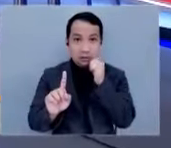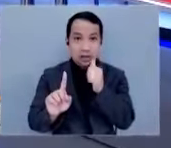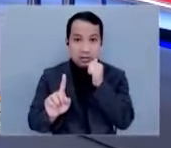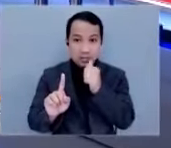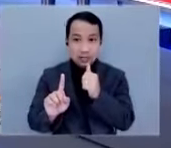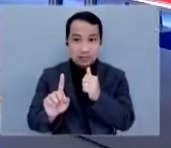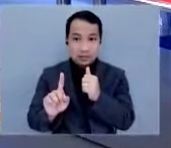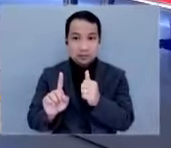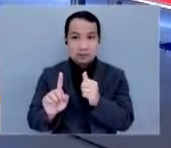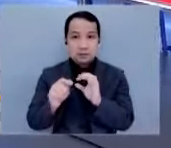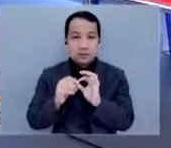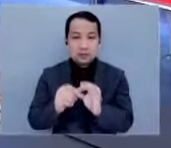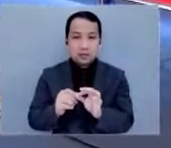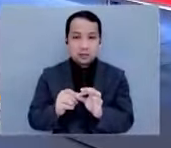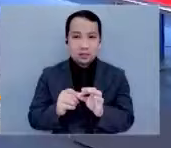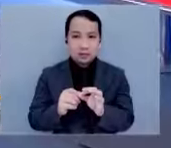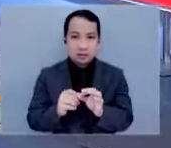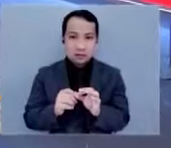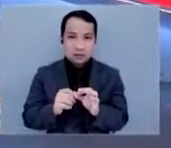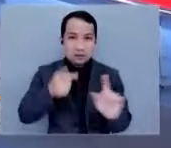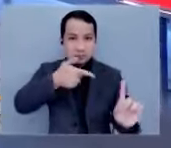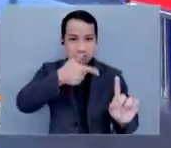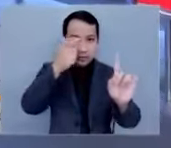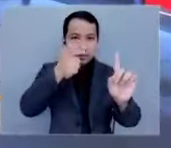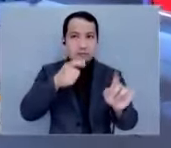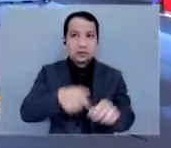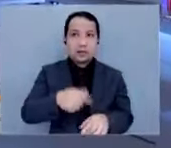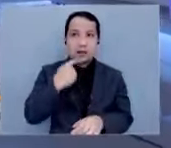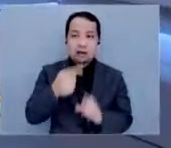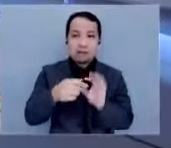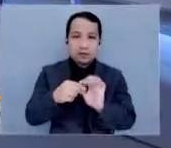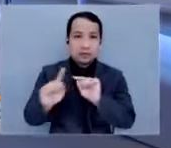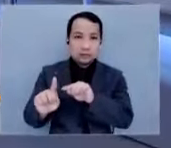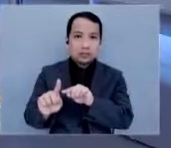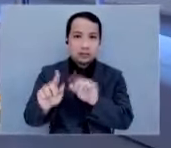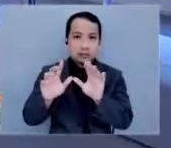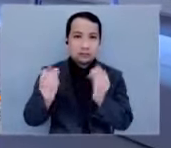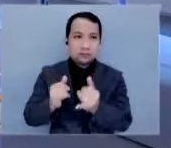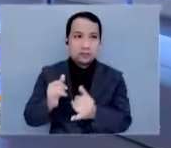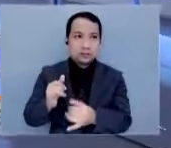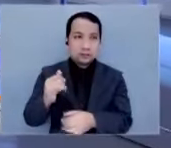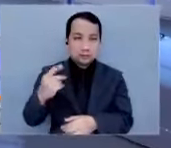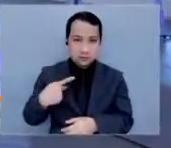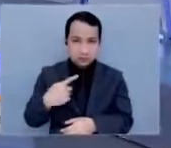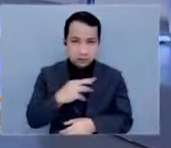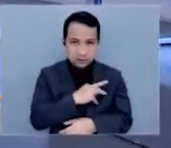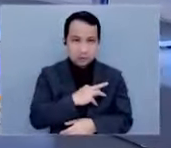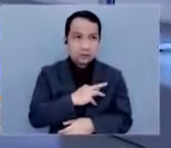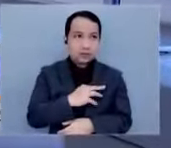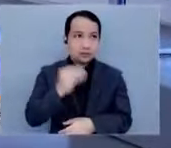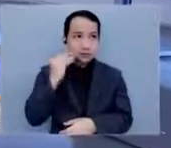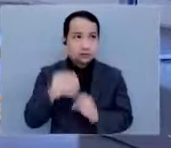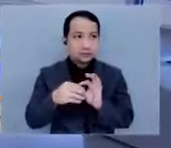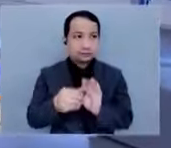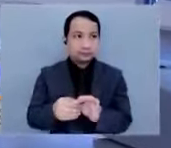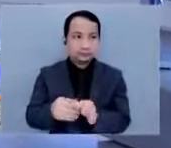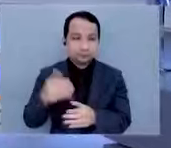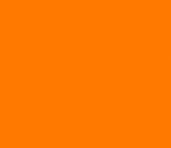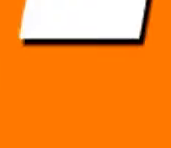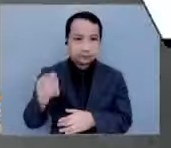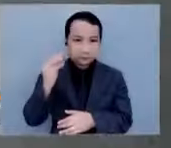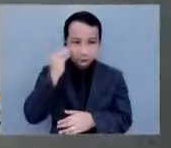krimen, pero tukoy na ang suspect na isang barangay kagawad. Nasa frontline ng balitang yan, si Mon